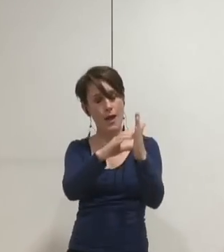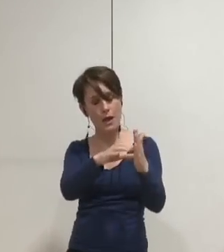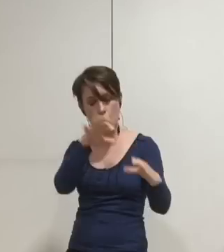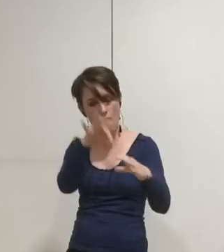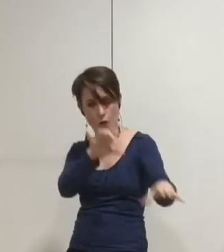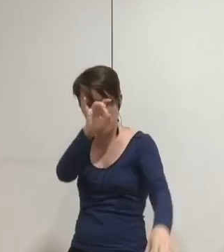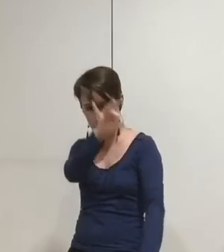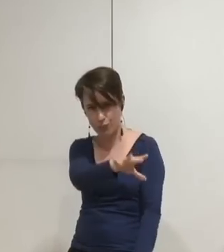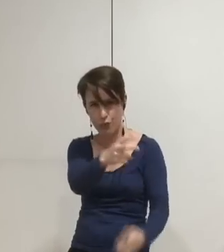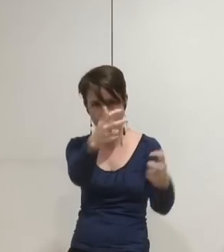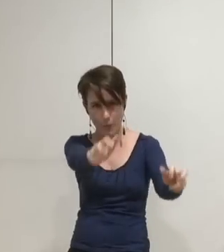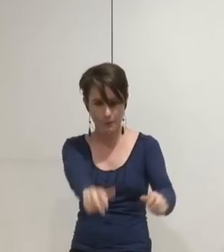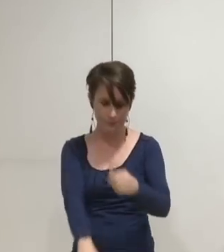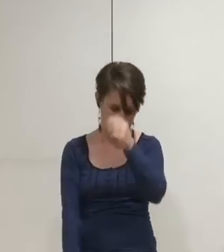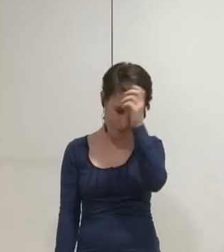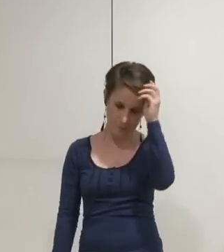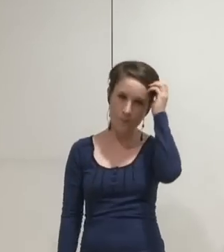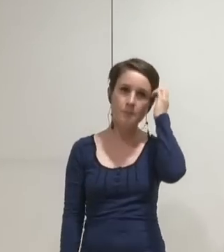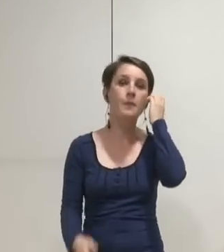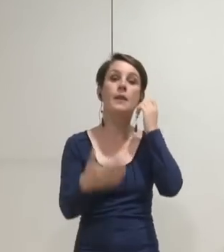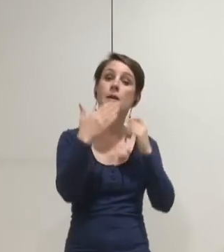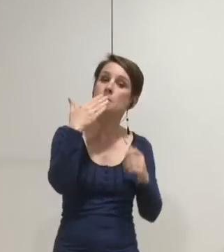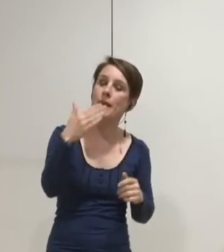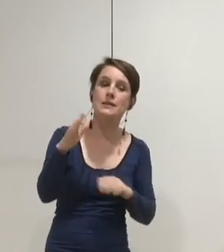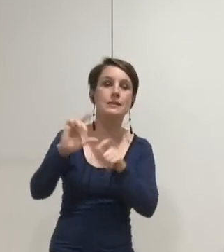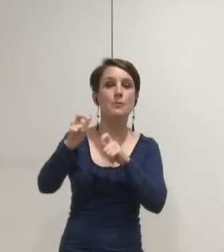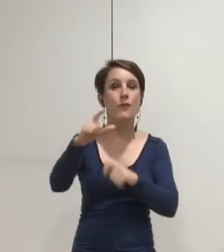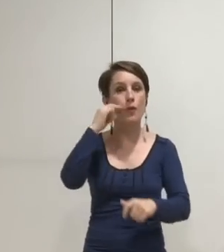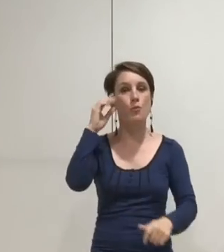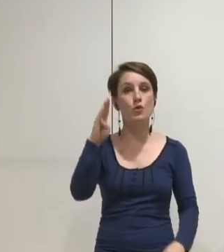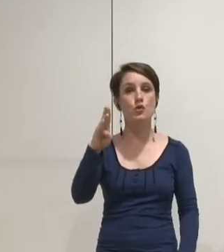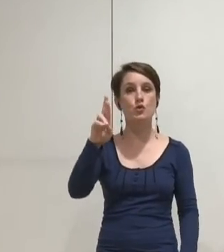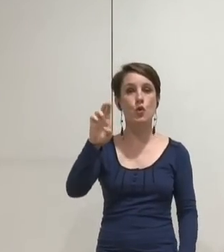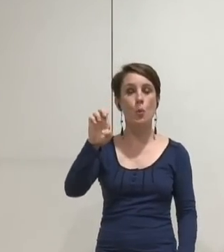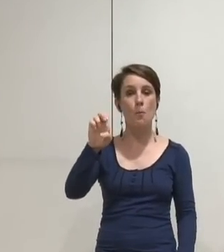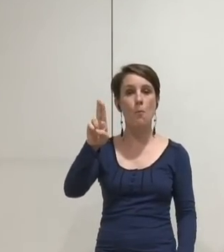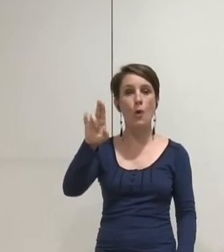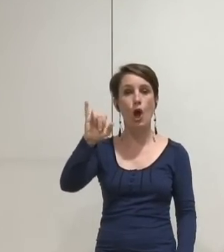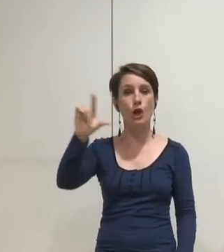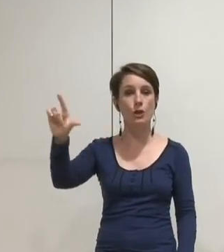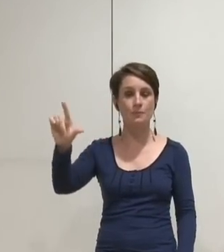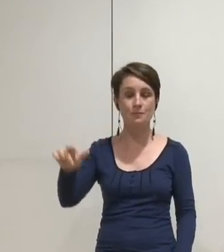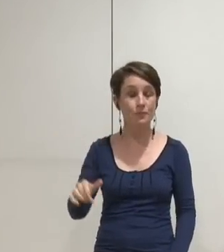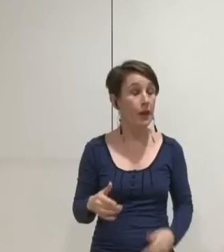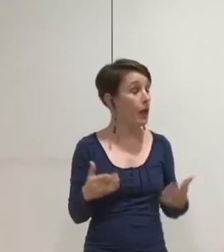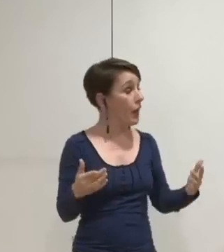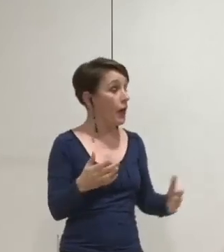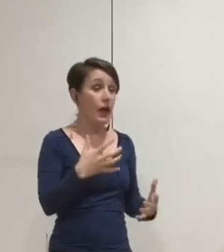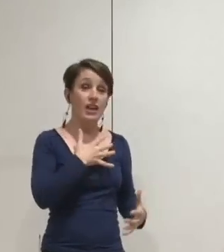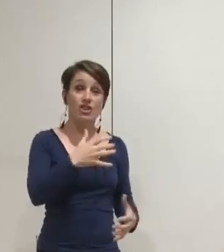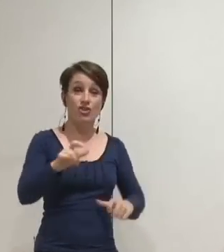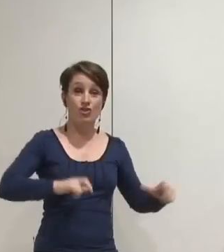libération je vous remercie monsieur Breuil oui monsieur le Maire mes chers collègues et bien contrairement